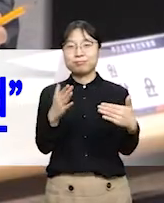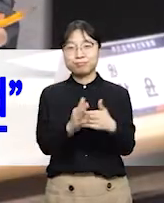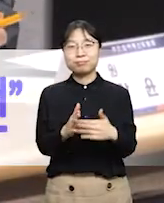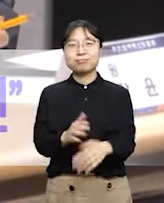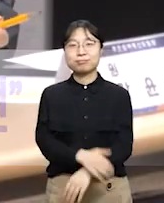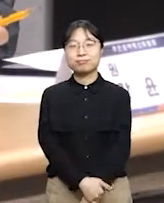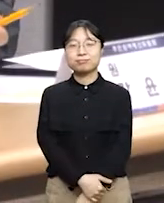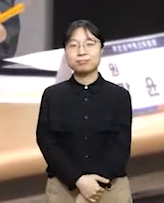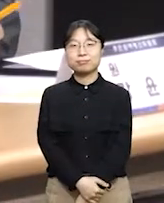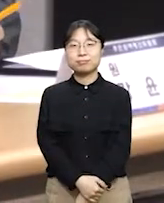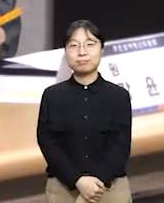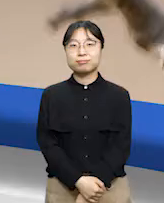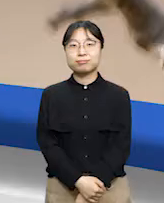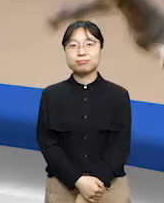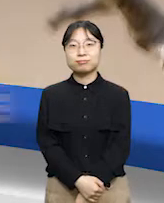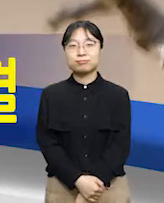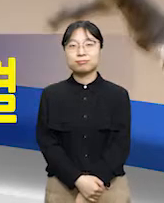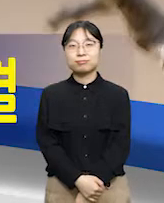말했습니다.